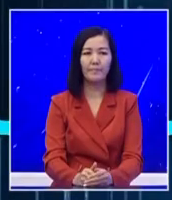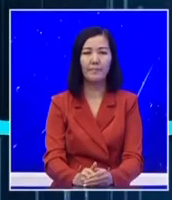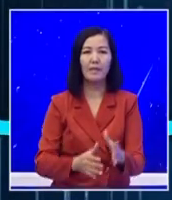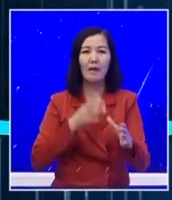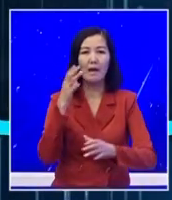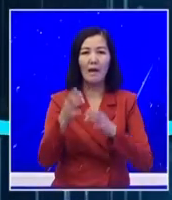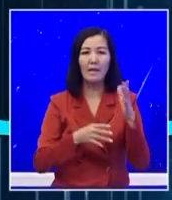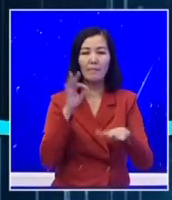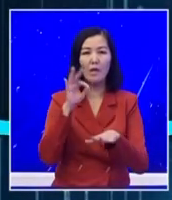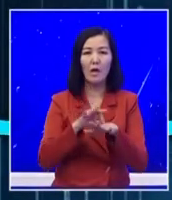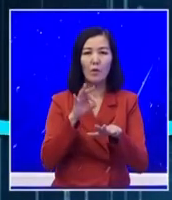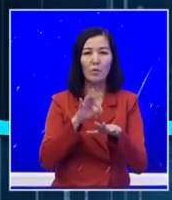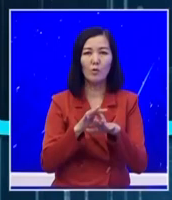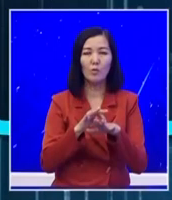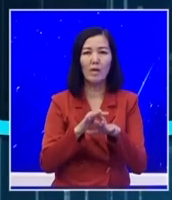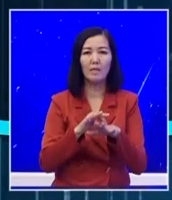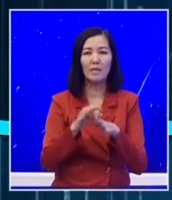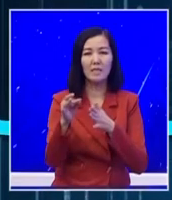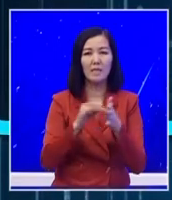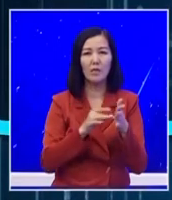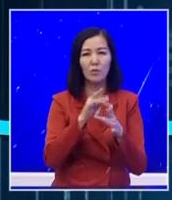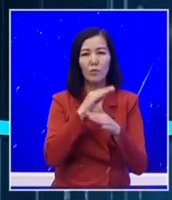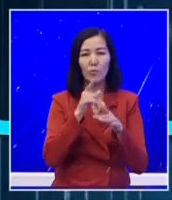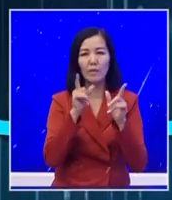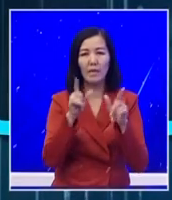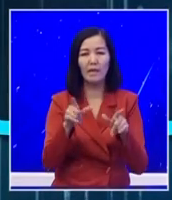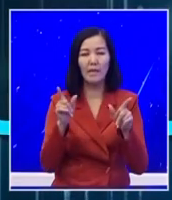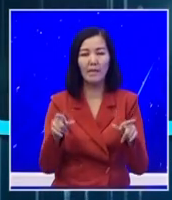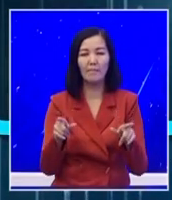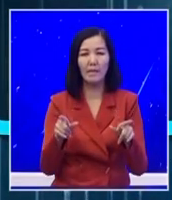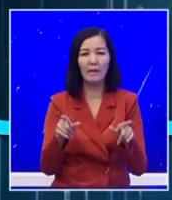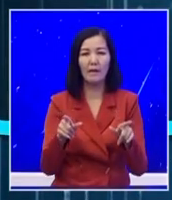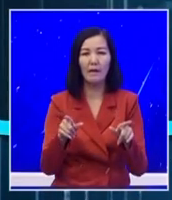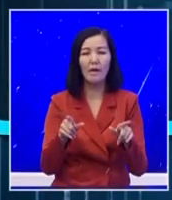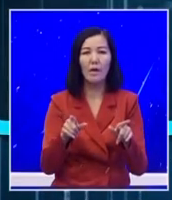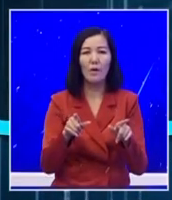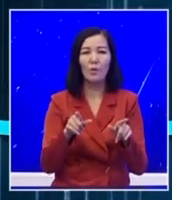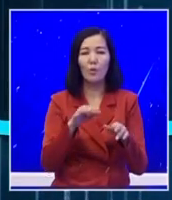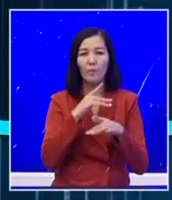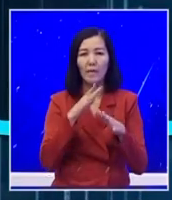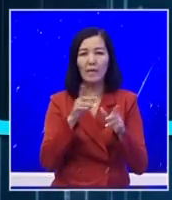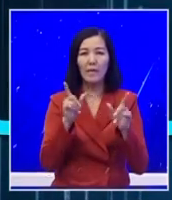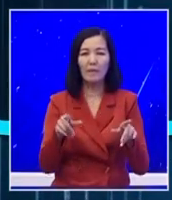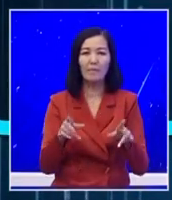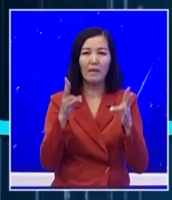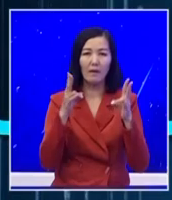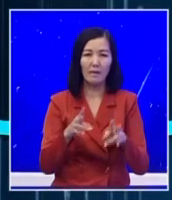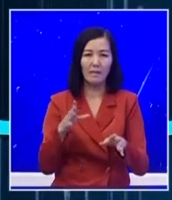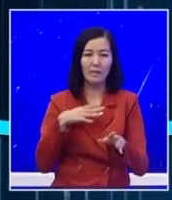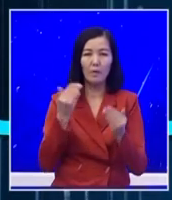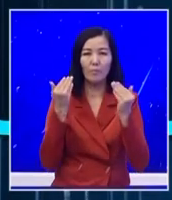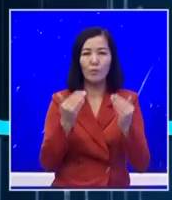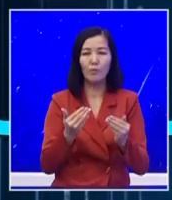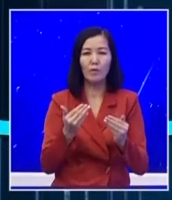Әлемді дүрліктірген індет санаулы күннің ішінде қаншама елге танымал, жаны жайсаң адамдарды ортамыздан алып кетті. Бүгінде